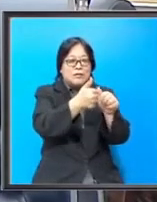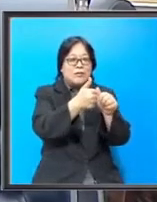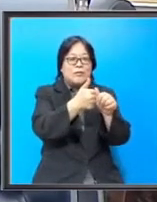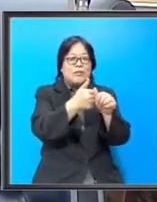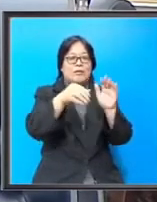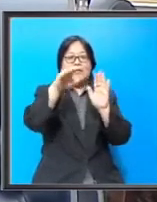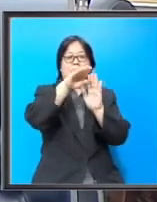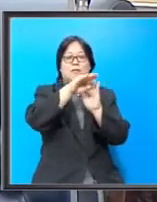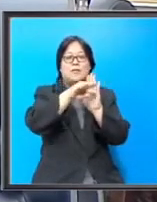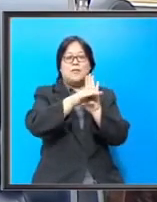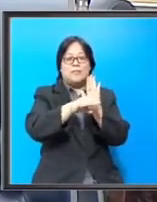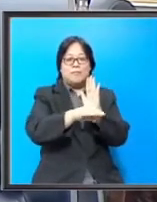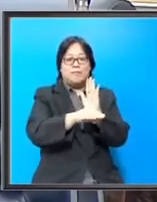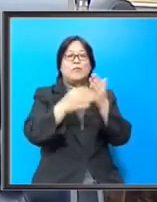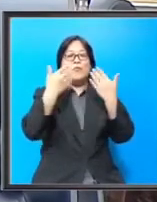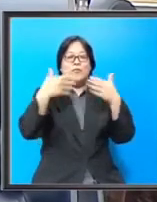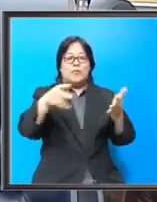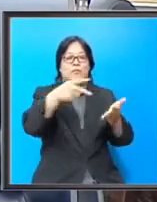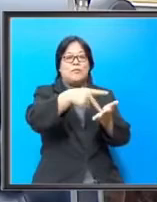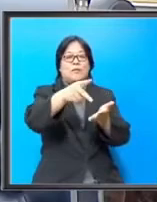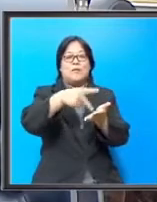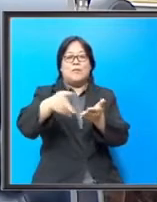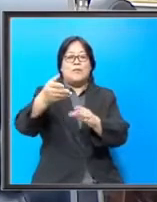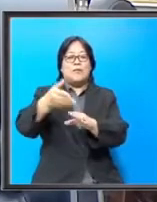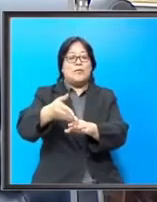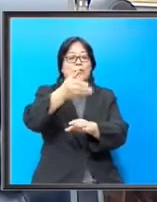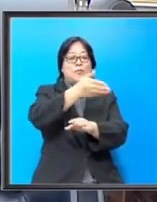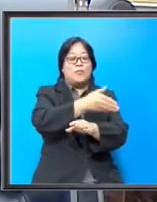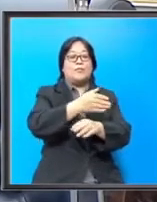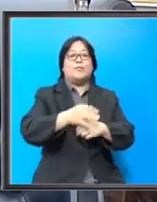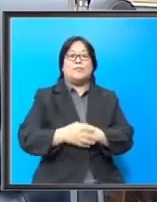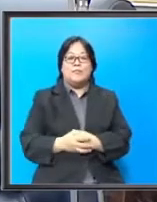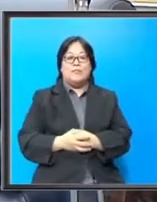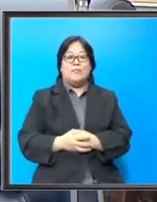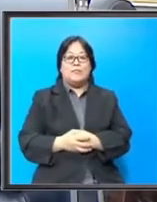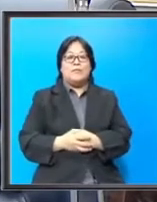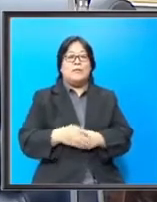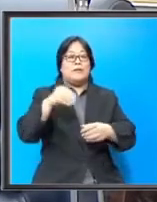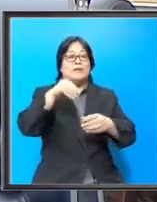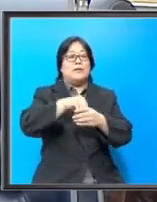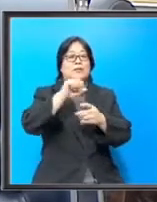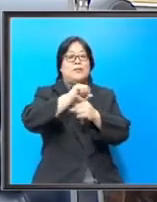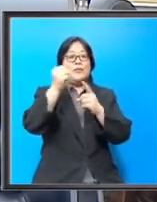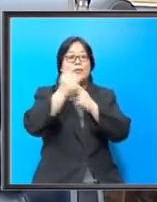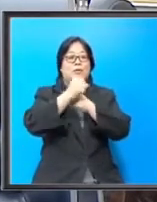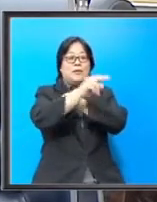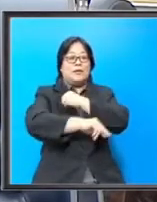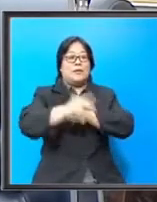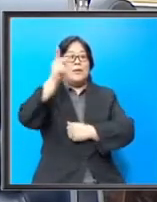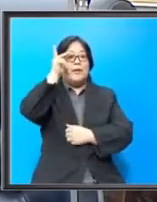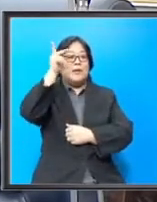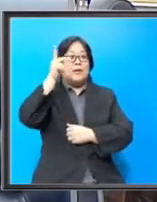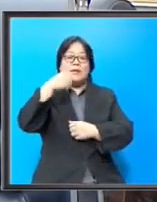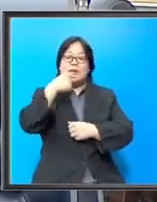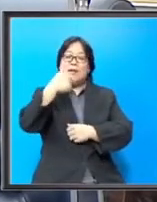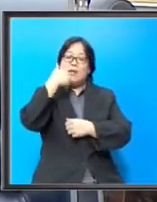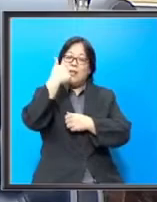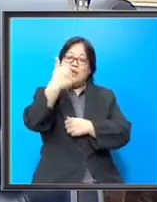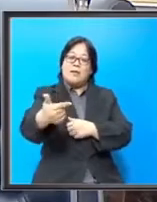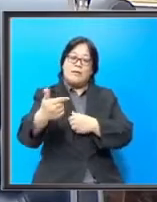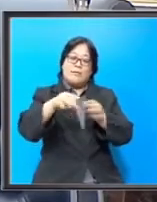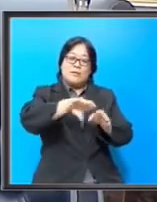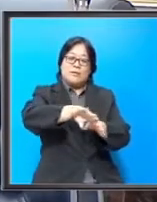peruntukan peruntukan yang telah dibelanjakan sebelum daripada ini dalam situasi Negeri Kelantan sekian lama